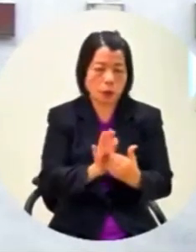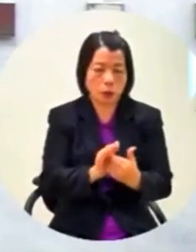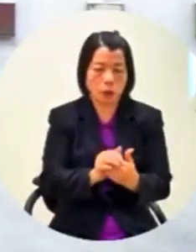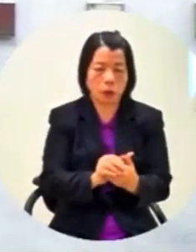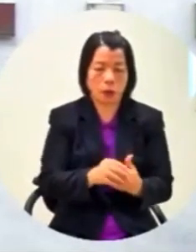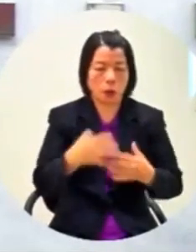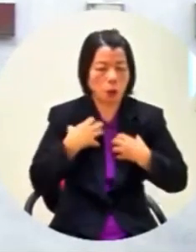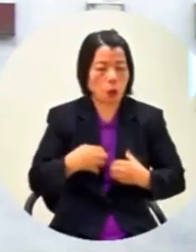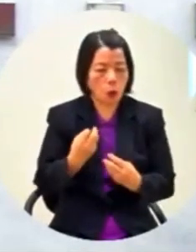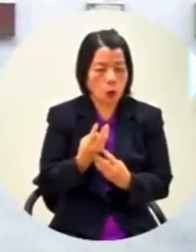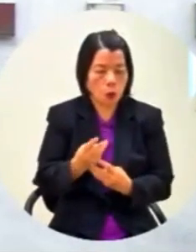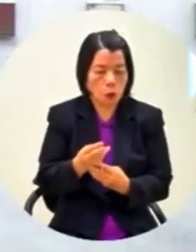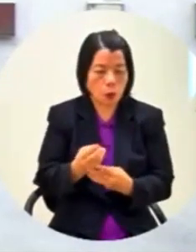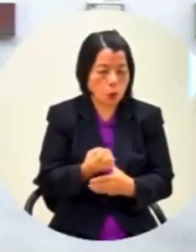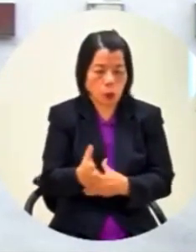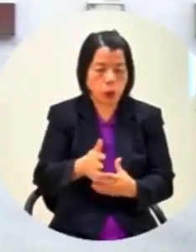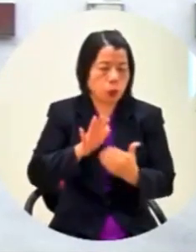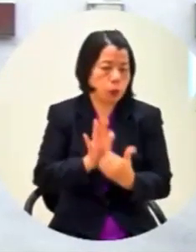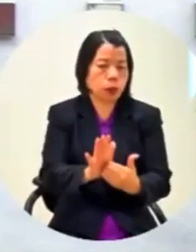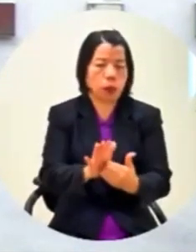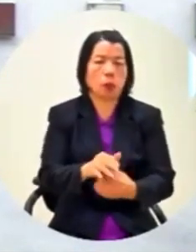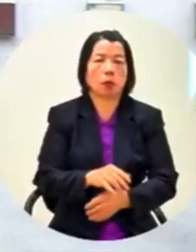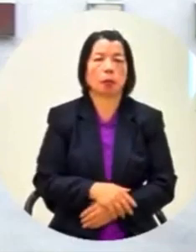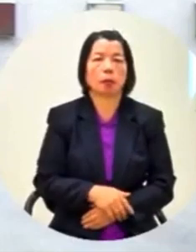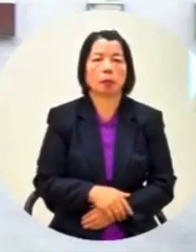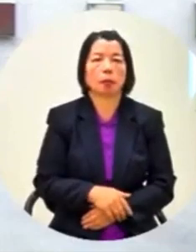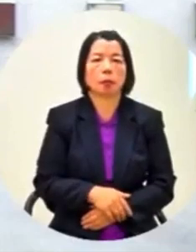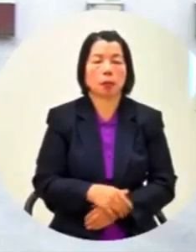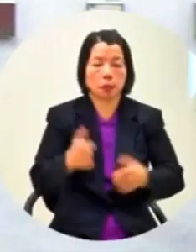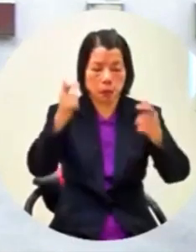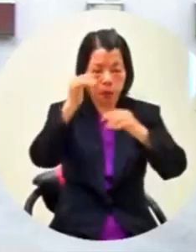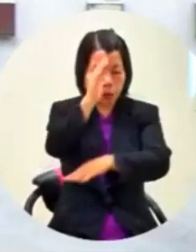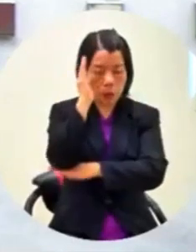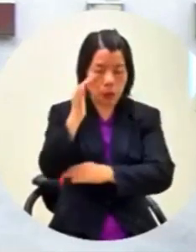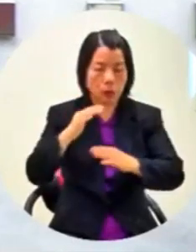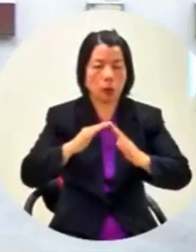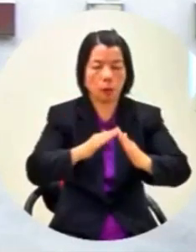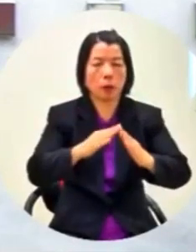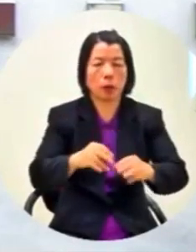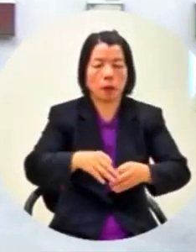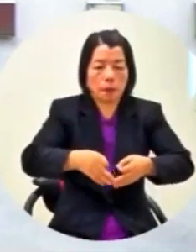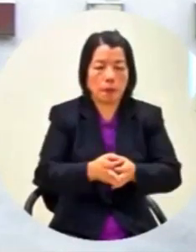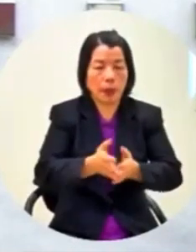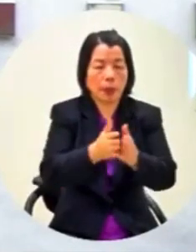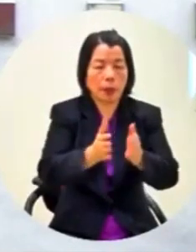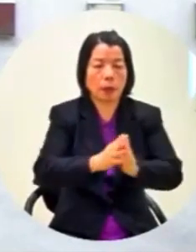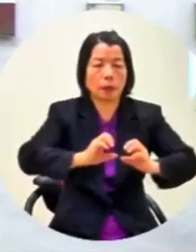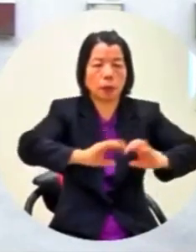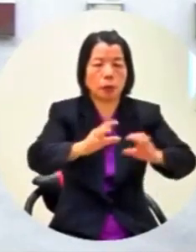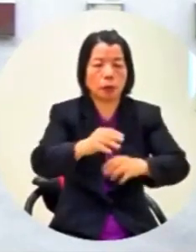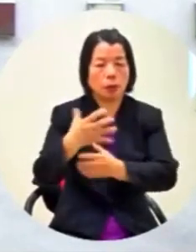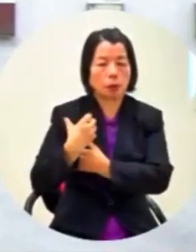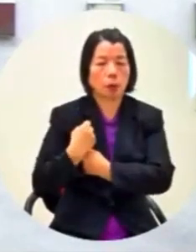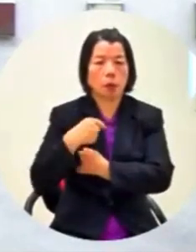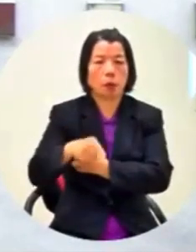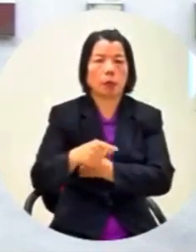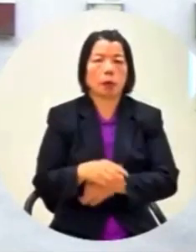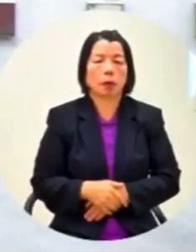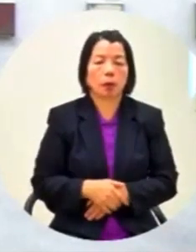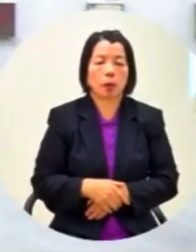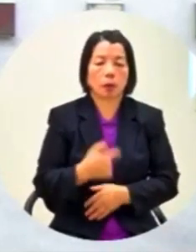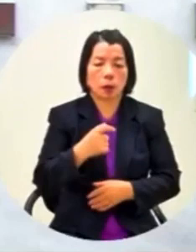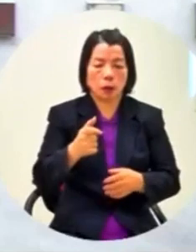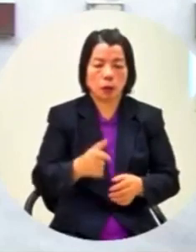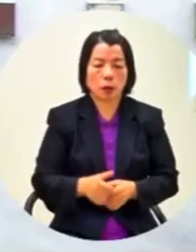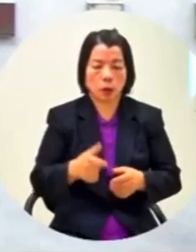区传播的风险。市府也迅速的公布确诊官兵历经本市的足